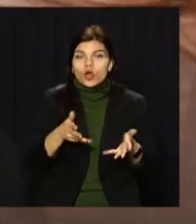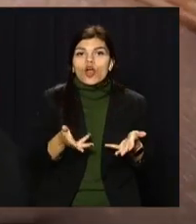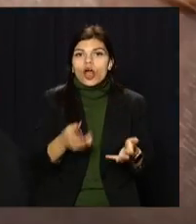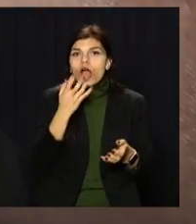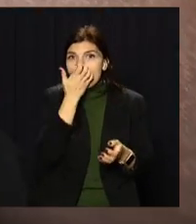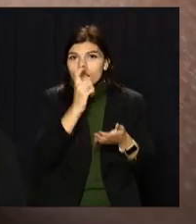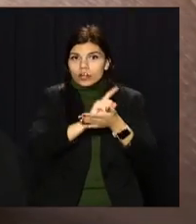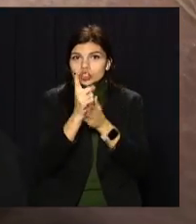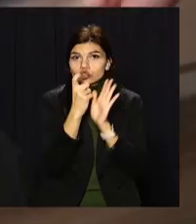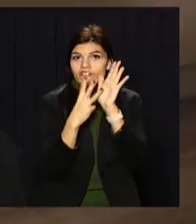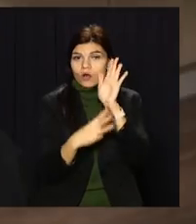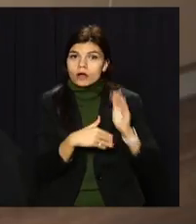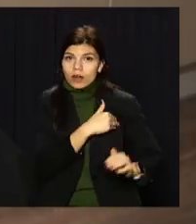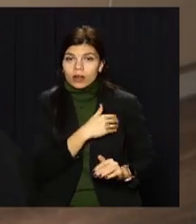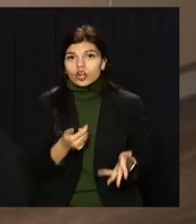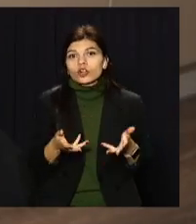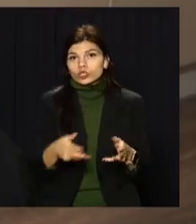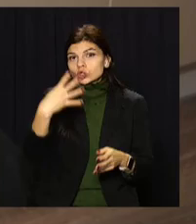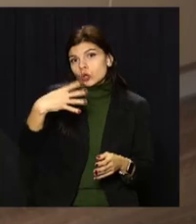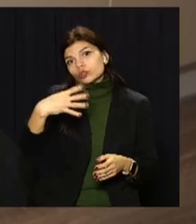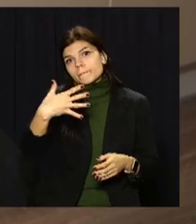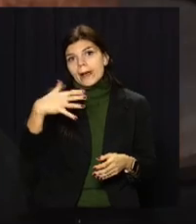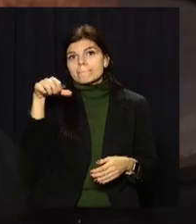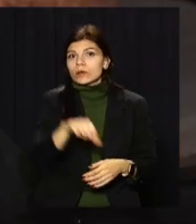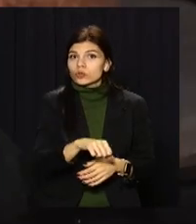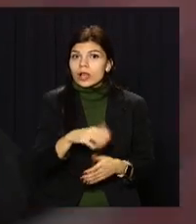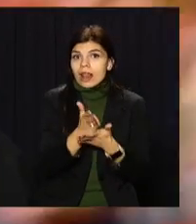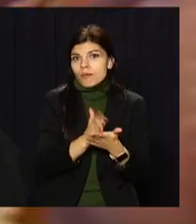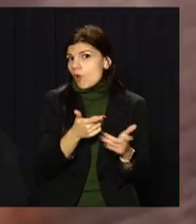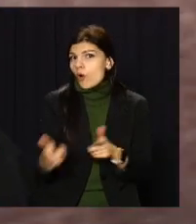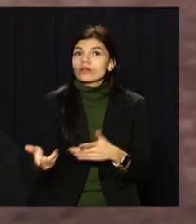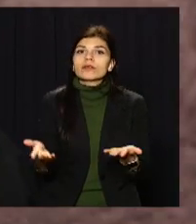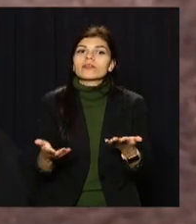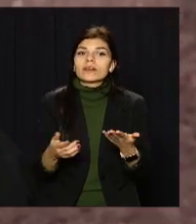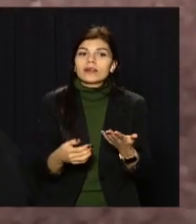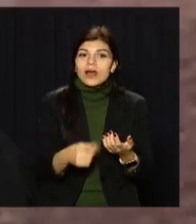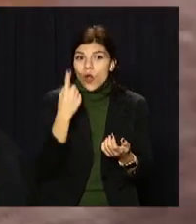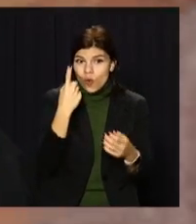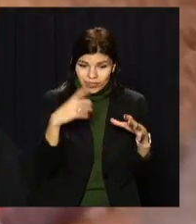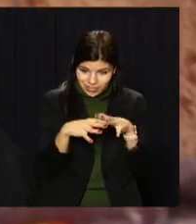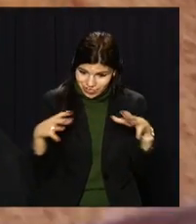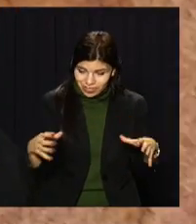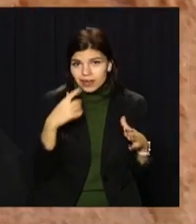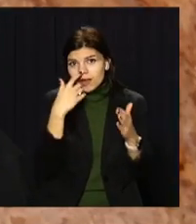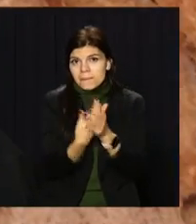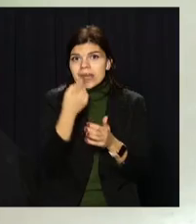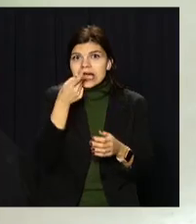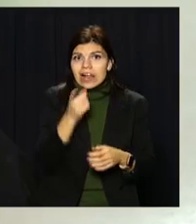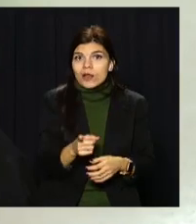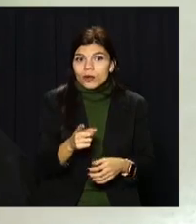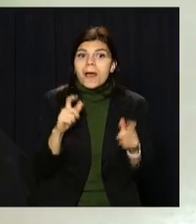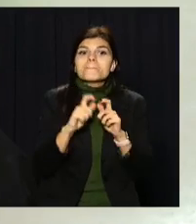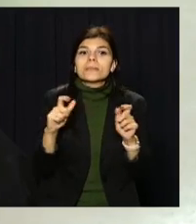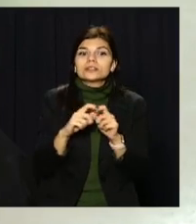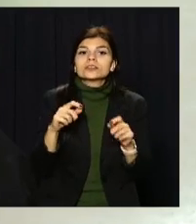180 градусів в духовку та випікаємо 40-45 хвилин. Хліб готовий. Один буханець вийшов понад кілограм. У